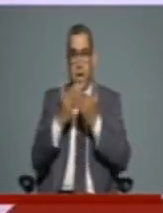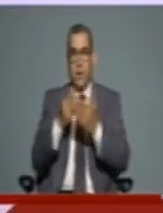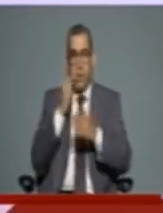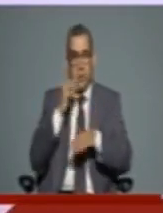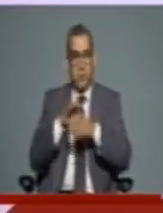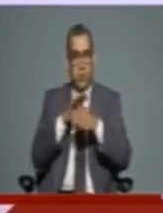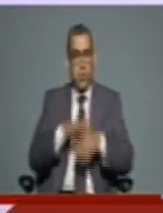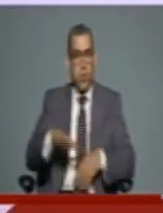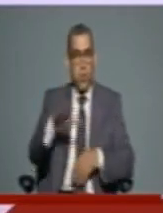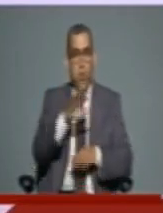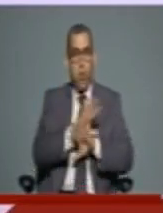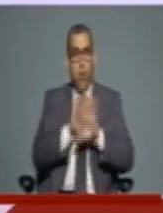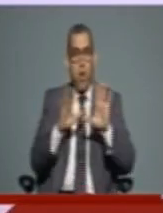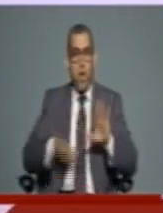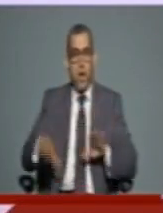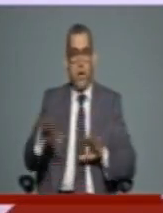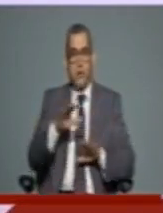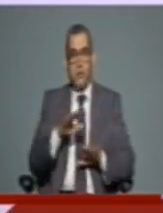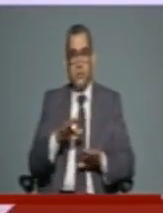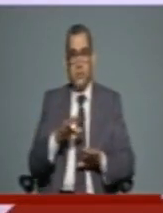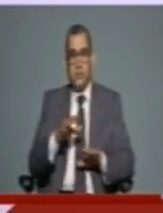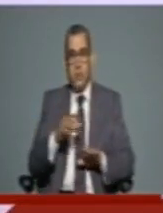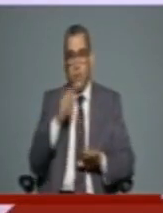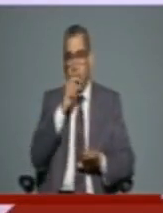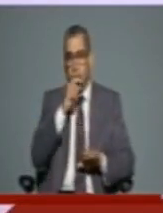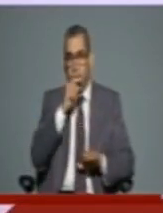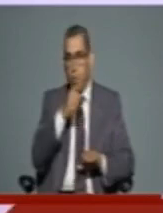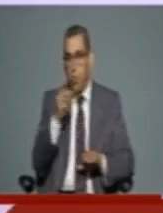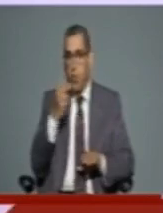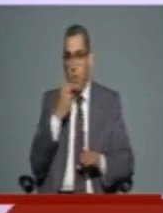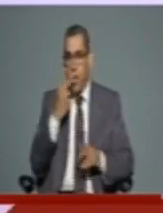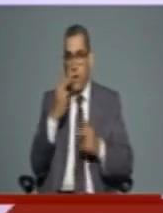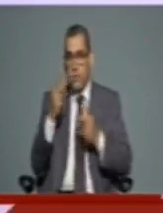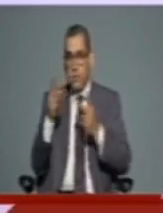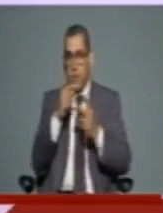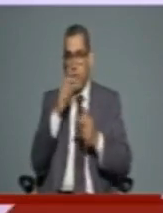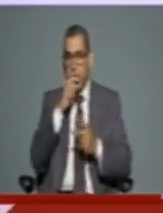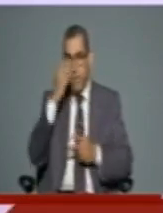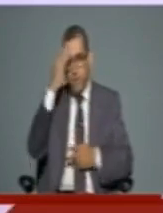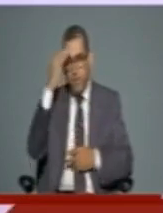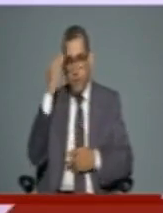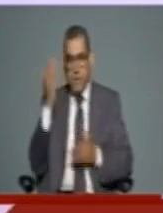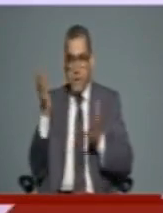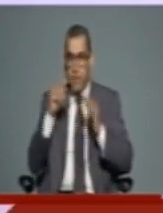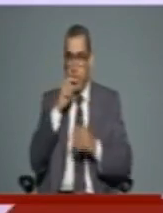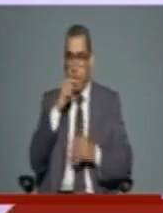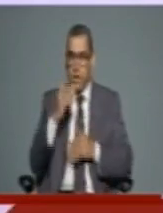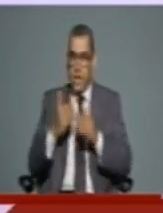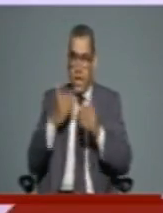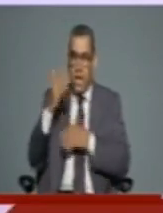وكلهم بنات وولاد، من البنات معظمهم في الخدمة العامة،